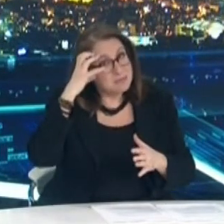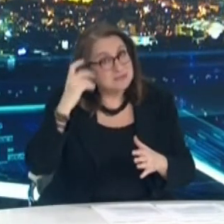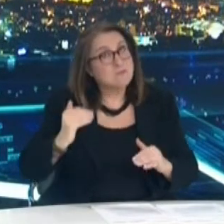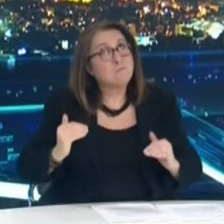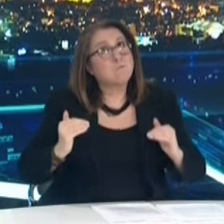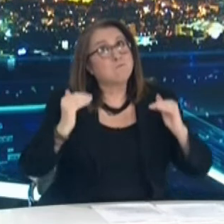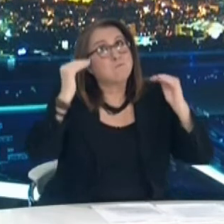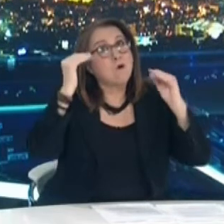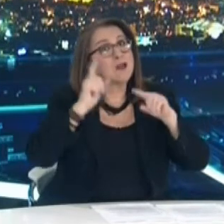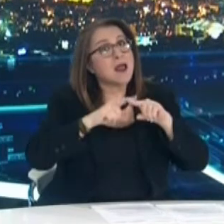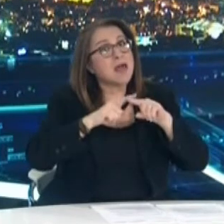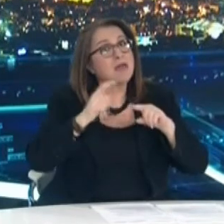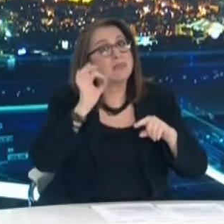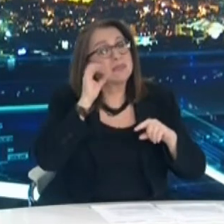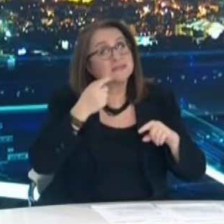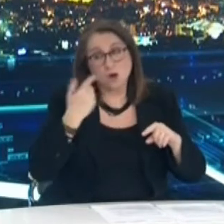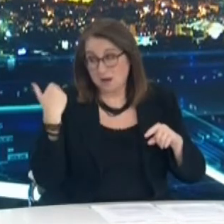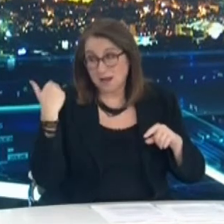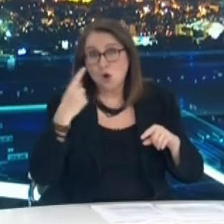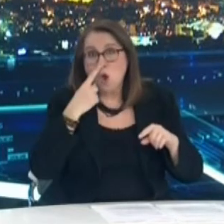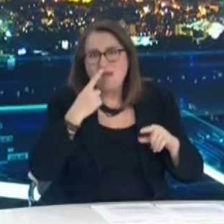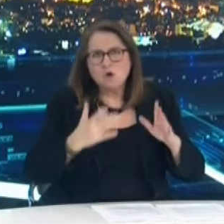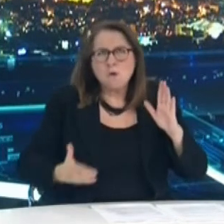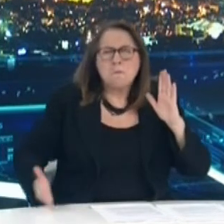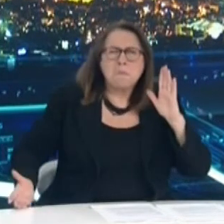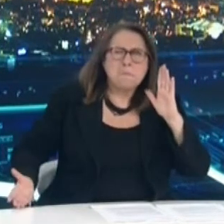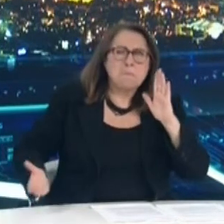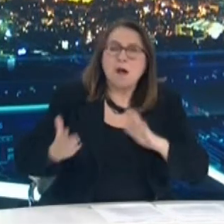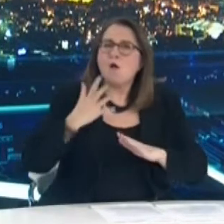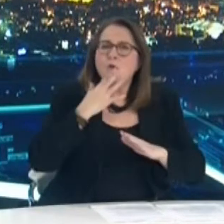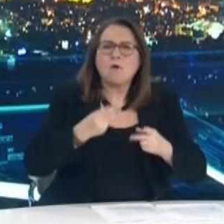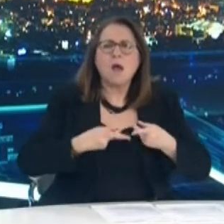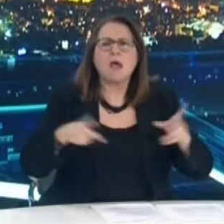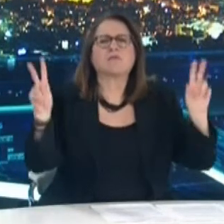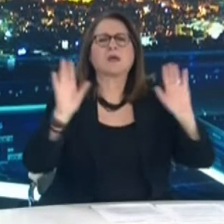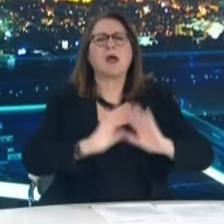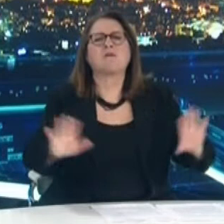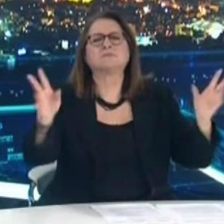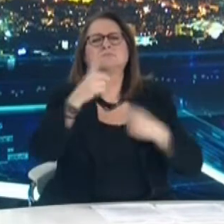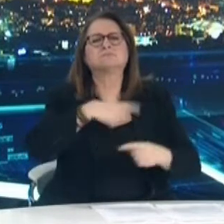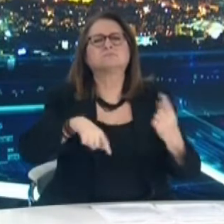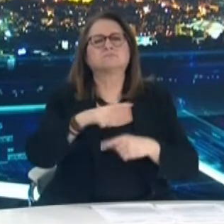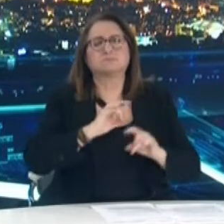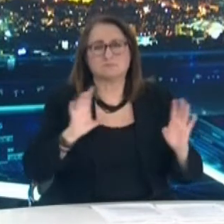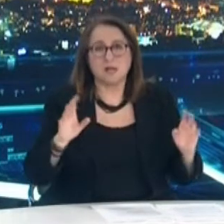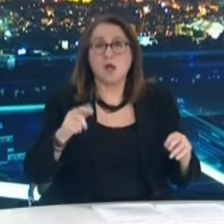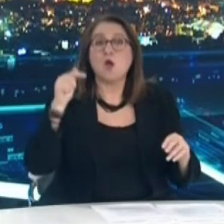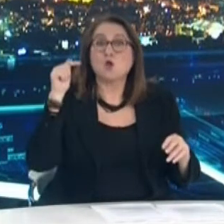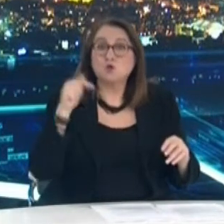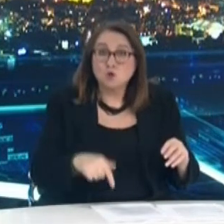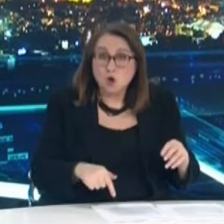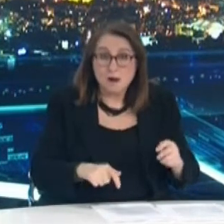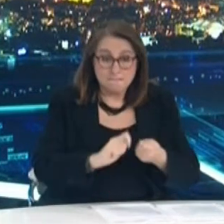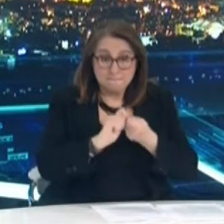Ελλάδα. Αυτό που καθίσταται σαφές είναι ότι στην εποχή των μεταλλάξεων ο αγώνας μας είναι άνισος και χρειάζεται ακόμα